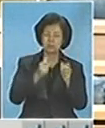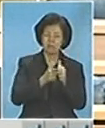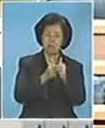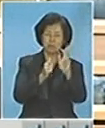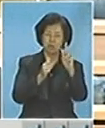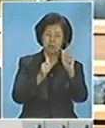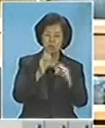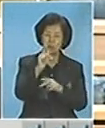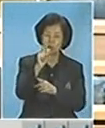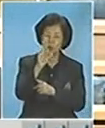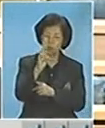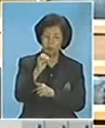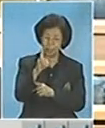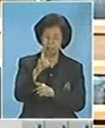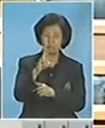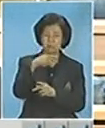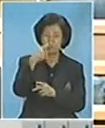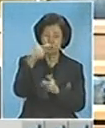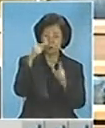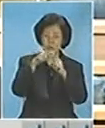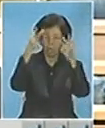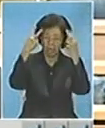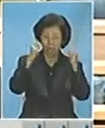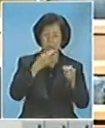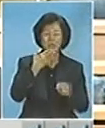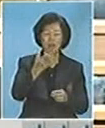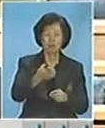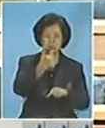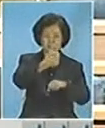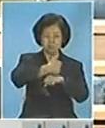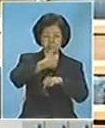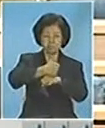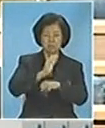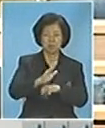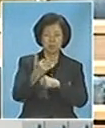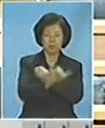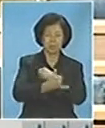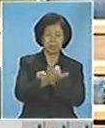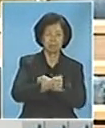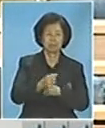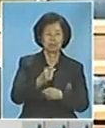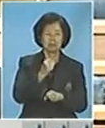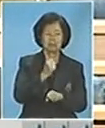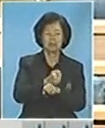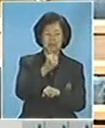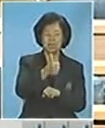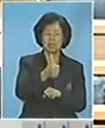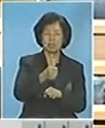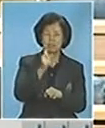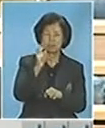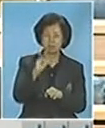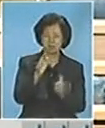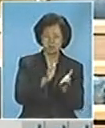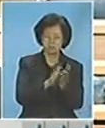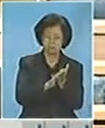าดพิงถึงนายกรัฐมนตรีโดยตลอดผู้นำของประเทศทำดีต้องชื่นชมไม่ใช่ตำหนิ ท่านประธาน